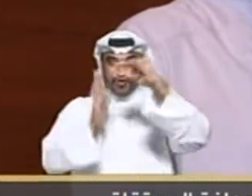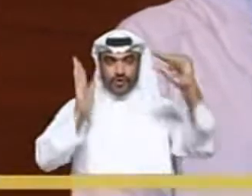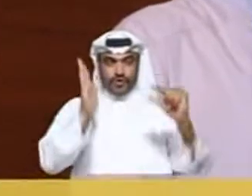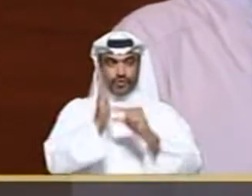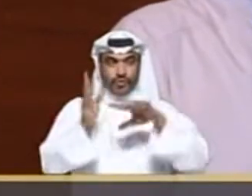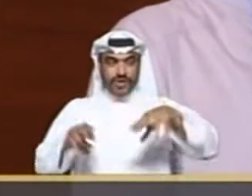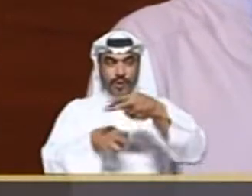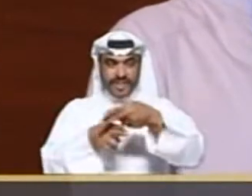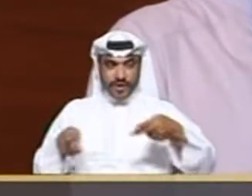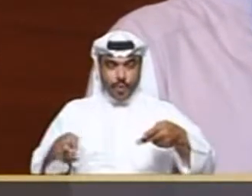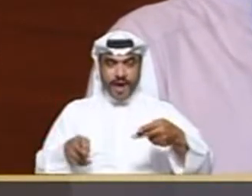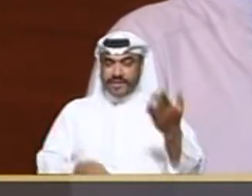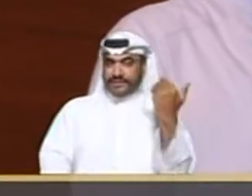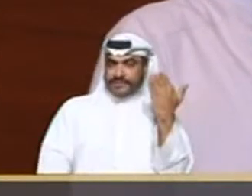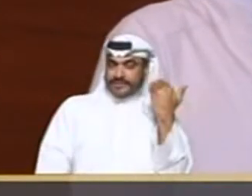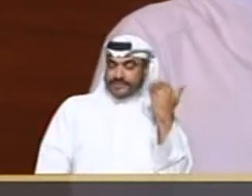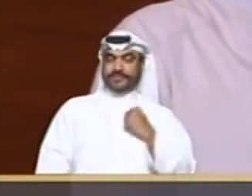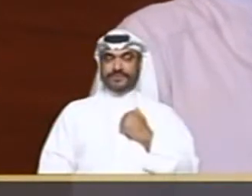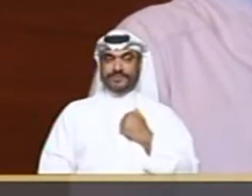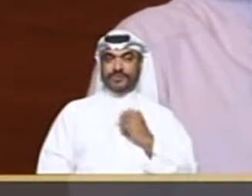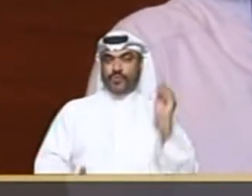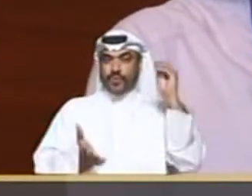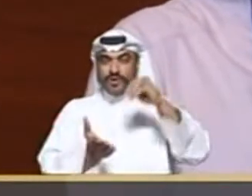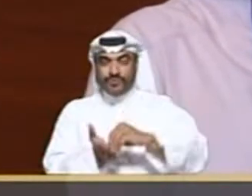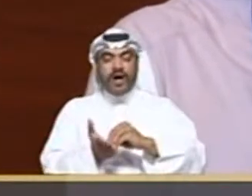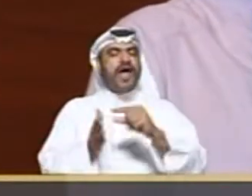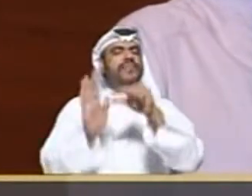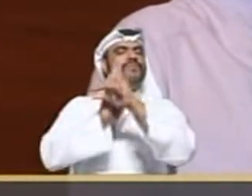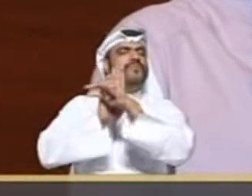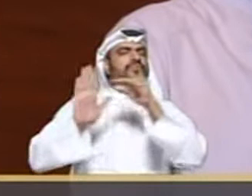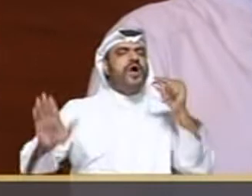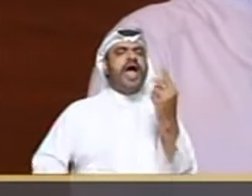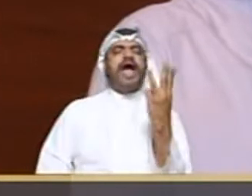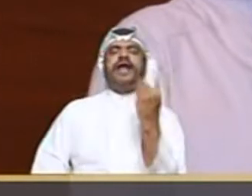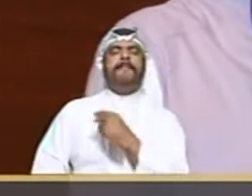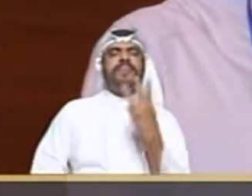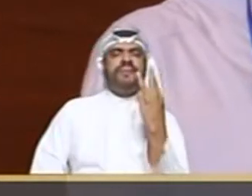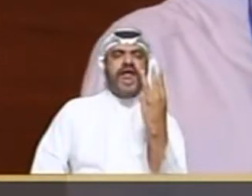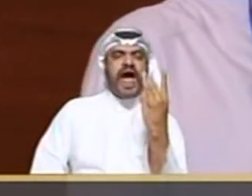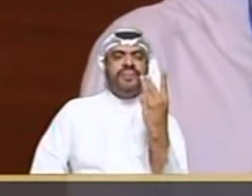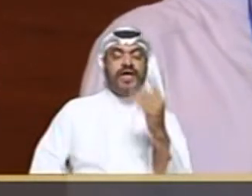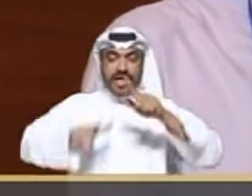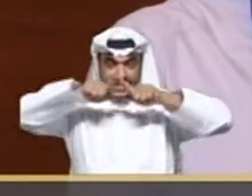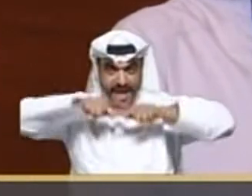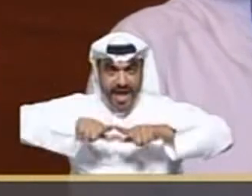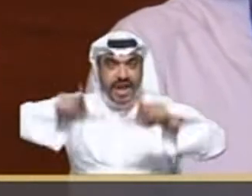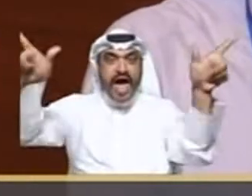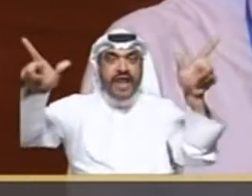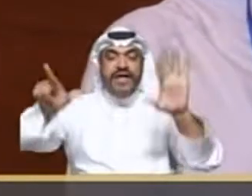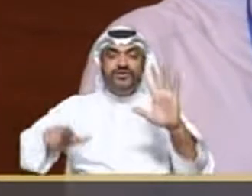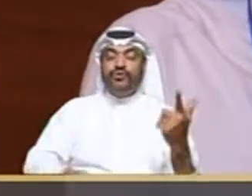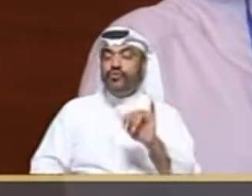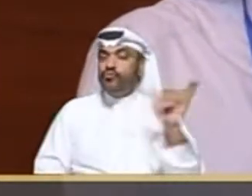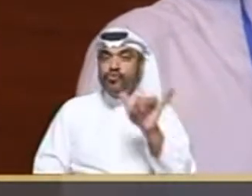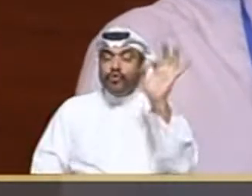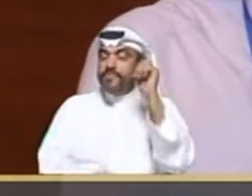1962 سبق، ومن خلال المادة السابعة في الدستور سبق هذا الإعلان وأشار إلى